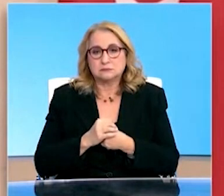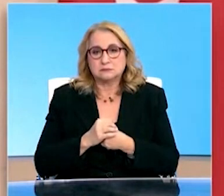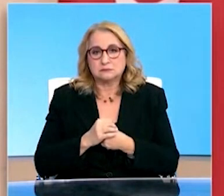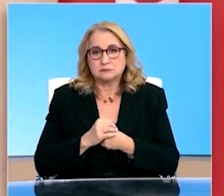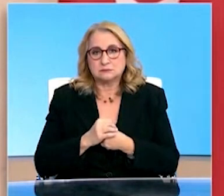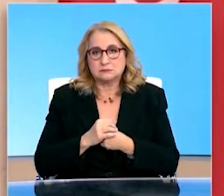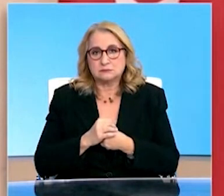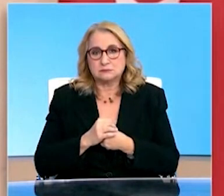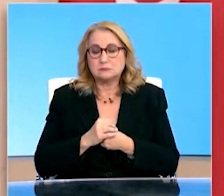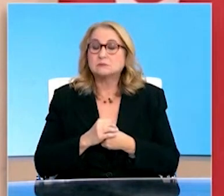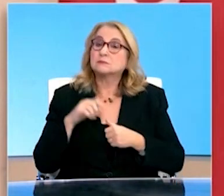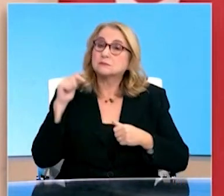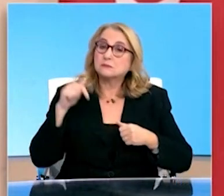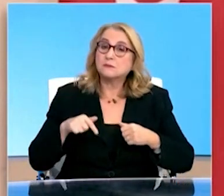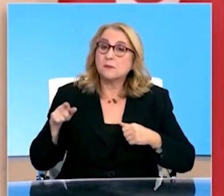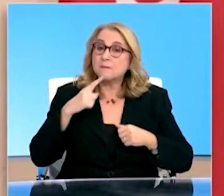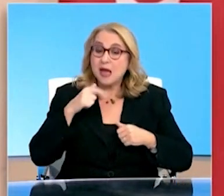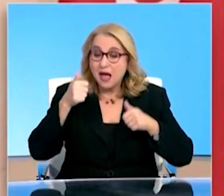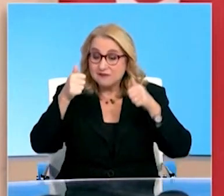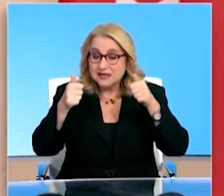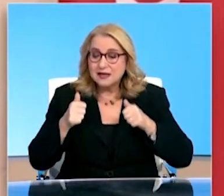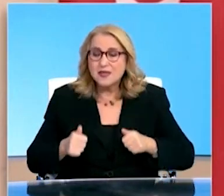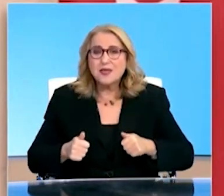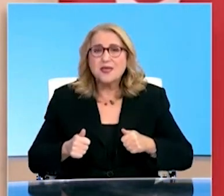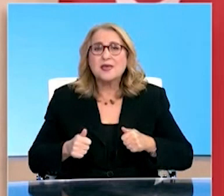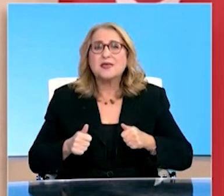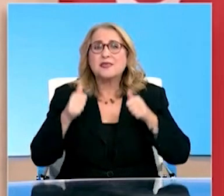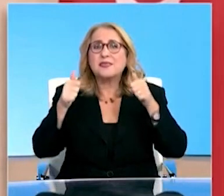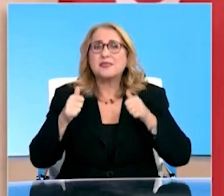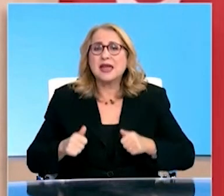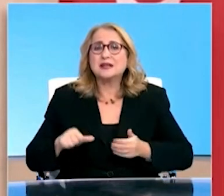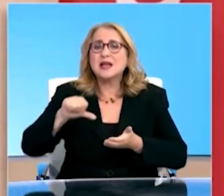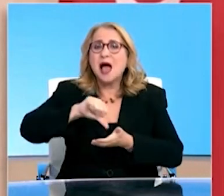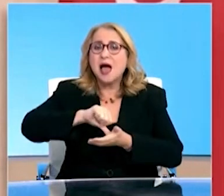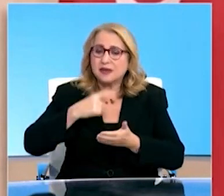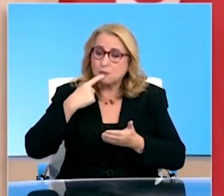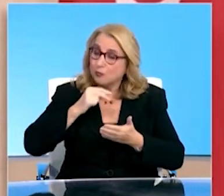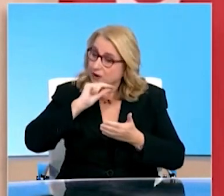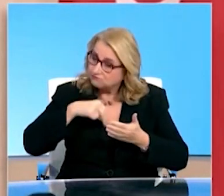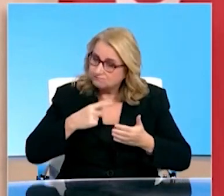irademizi με τη διακήρυξη της Αθήνας περί σχέσεων φιλίας και